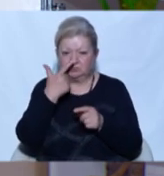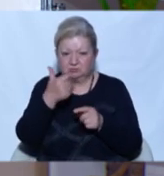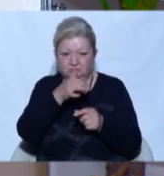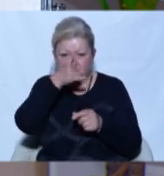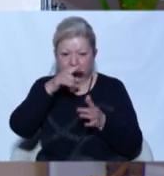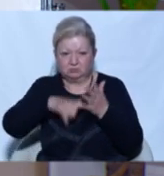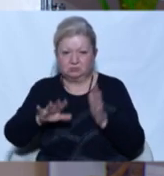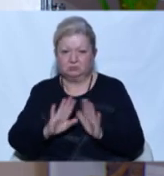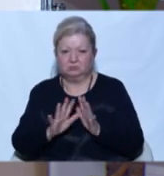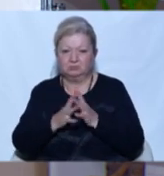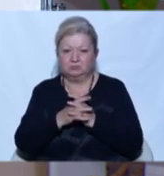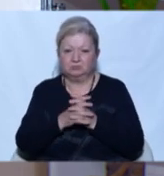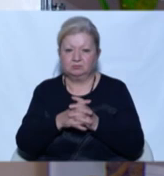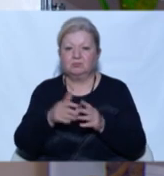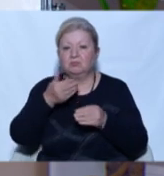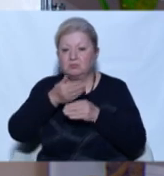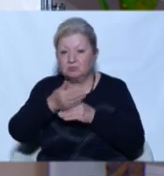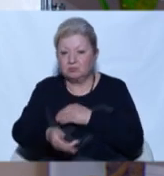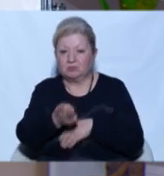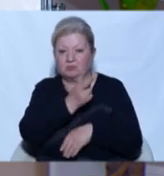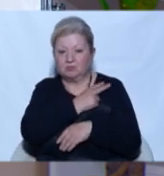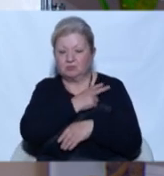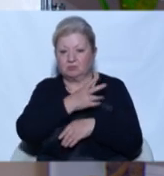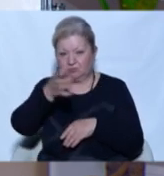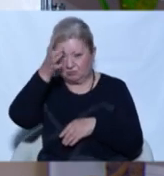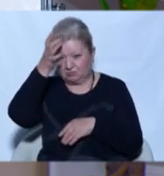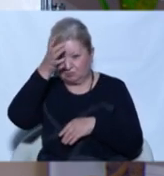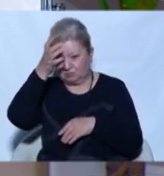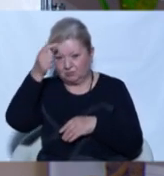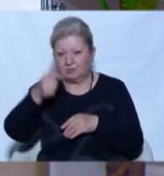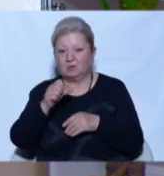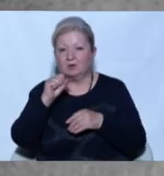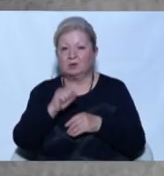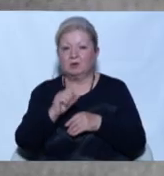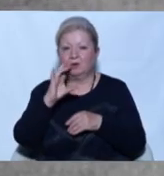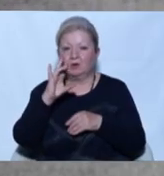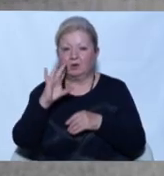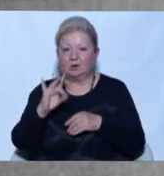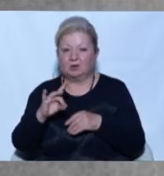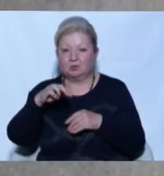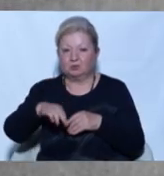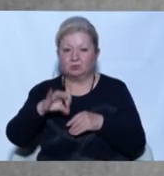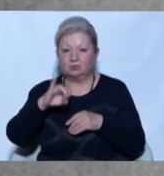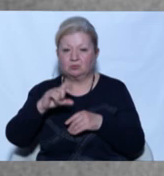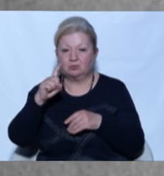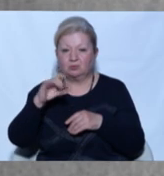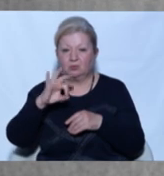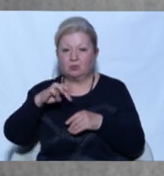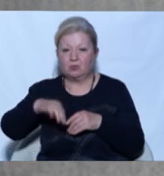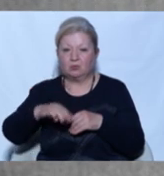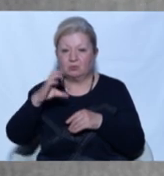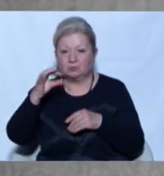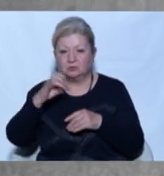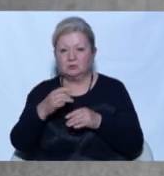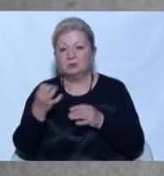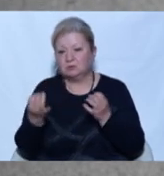Moguianebit, Ingliseli Metznieri, Ingliseli Geologi, Arthur Holmesi, da Interesse. I am Wegeneris